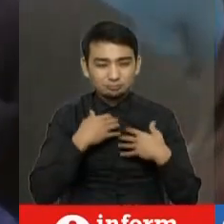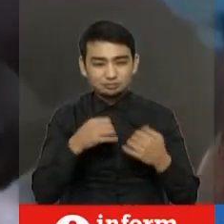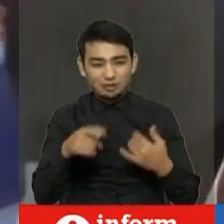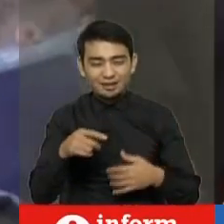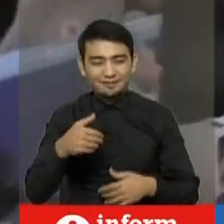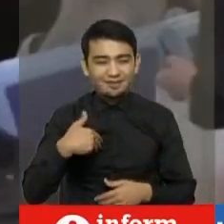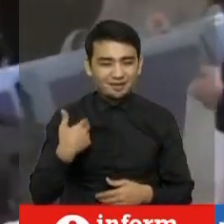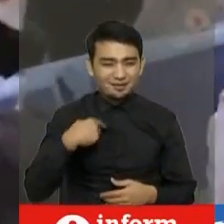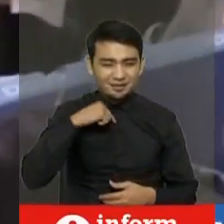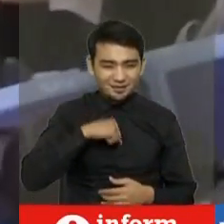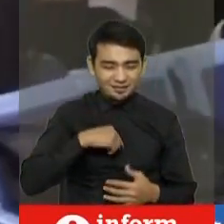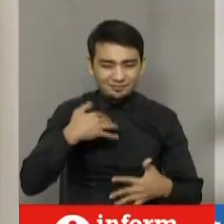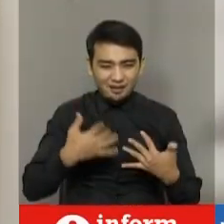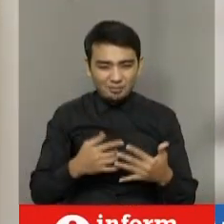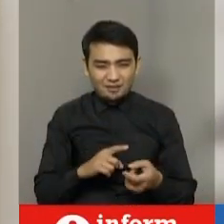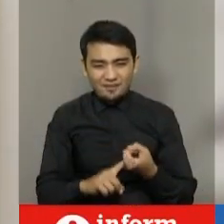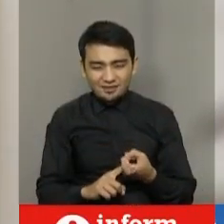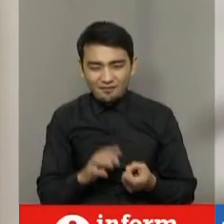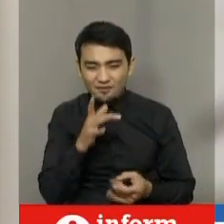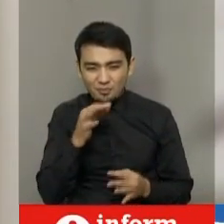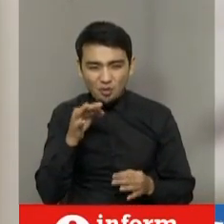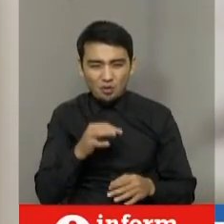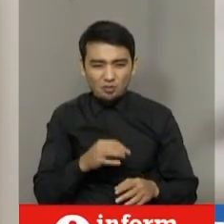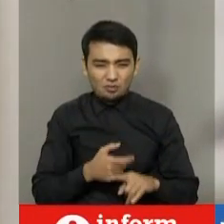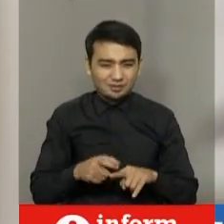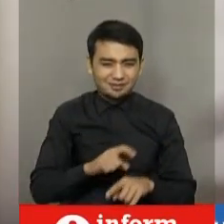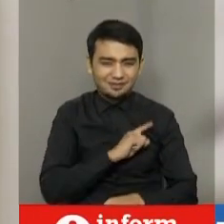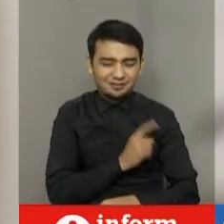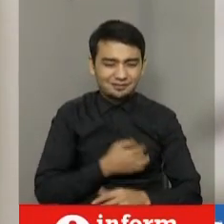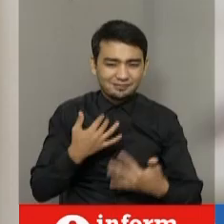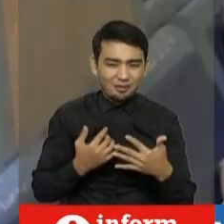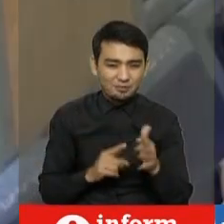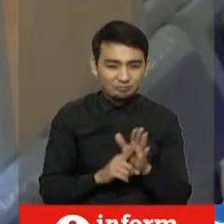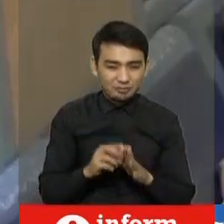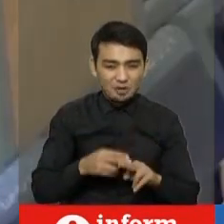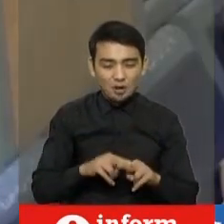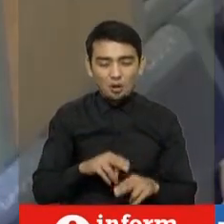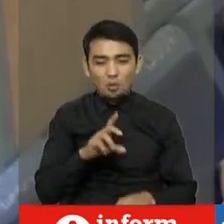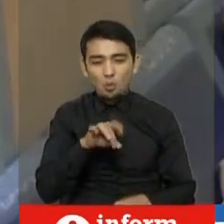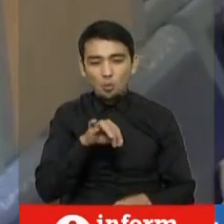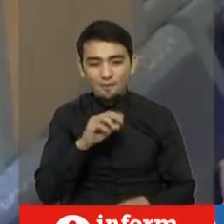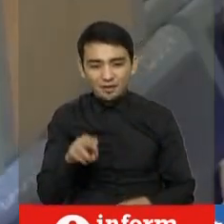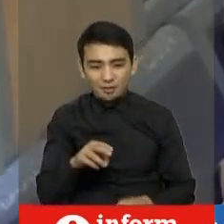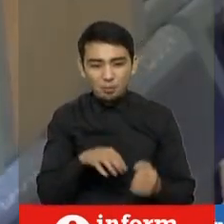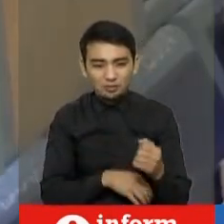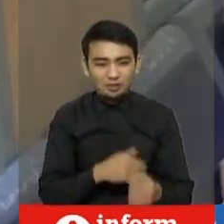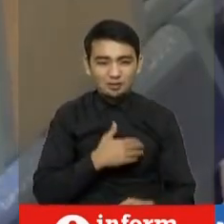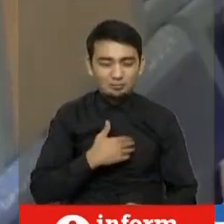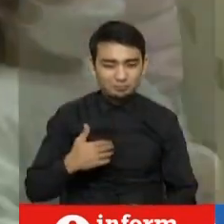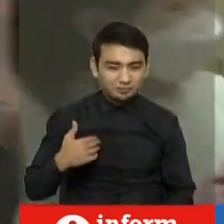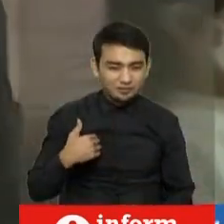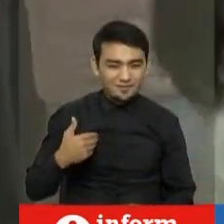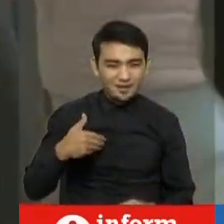иммунитеті респираторлық инфекциялар кезінде қатты әлсірейтінін айтады. Яғни COVID-тен кейін науқастардың өкпесі мен иммундық